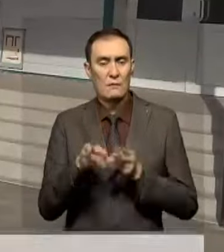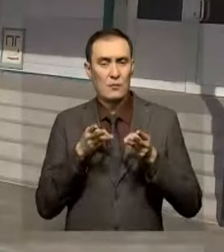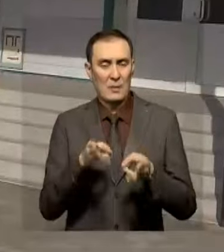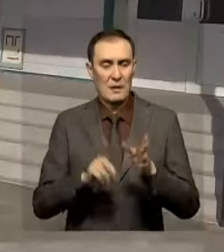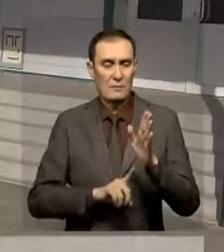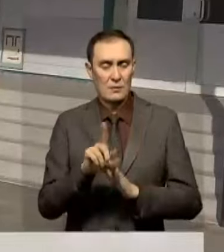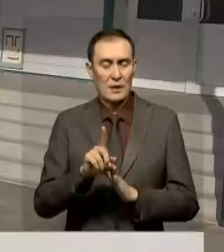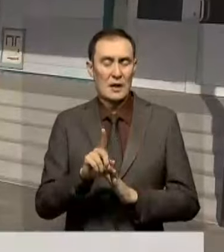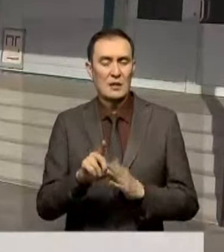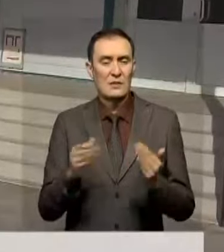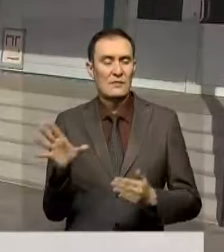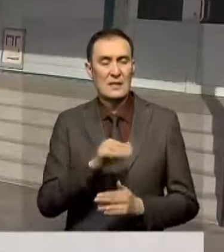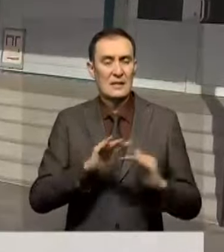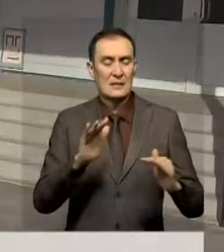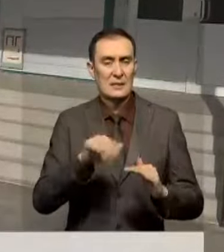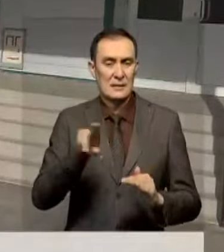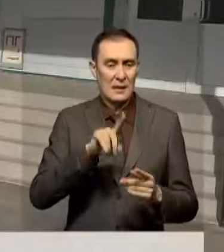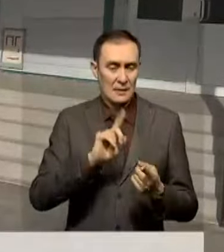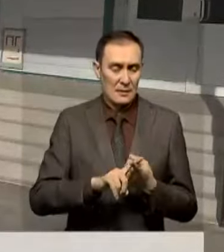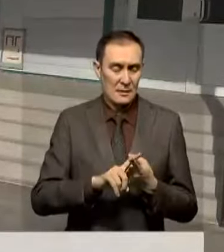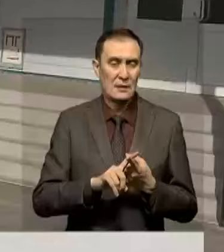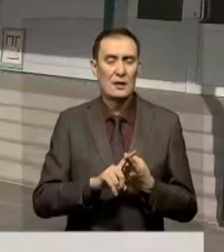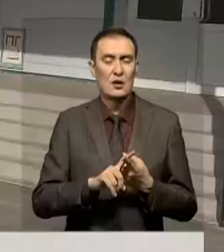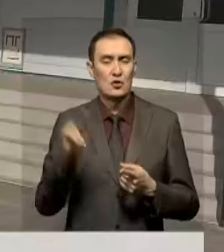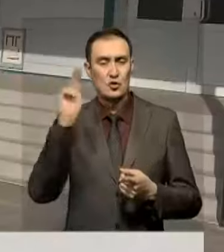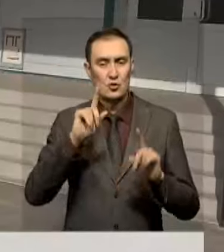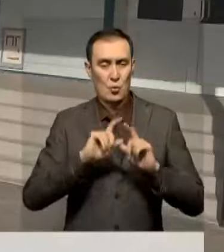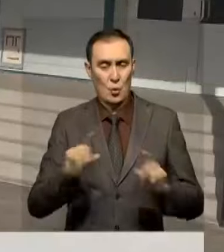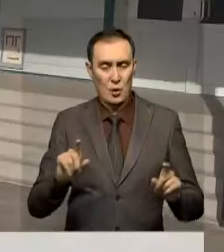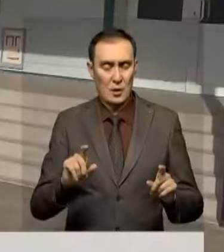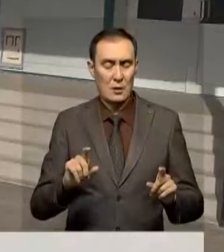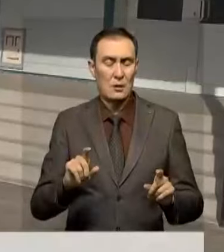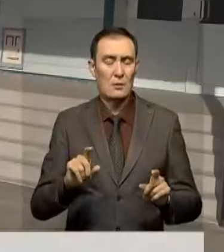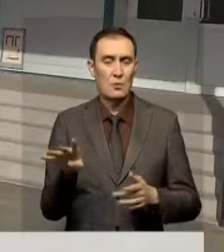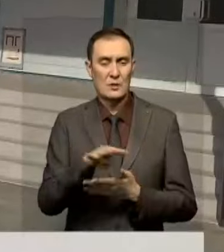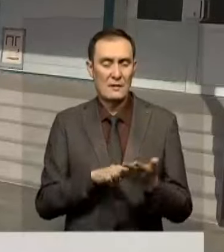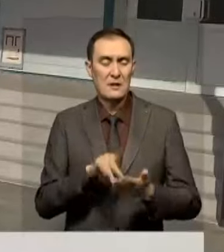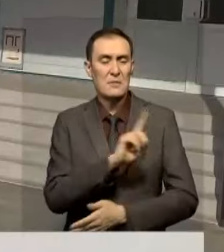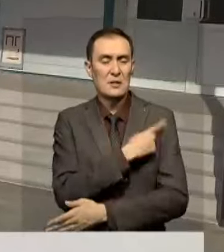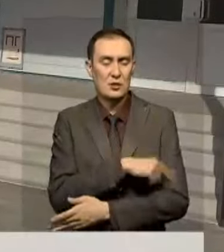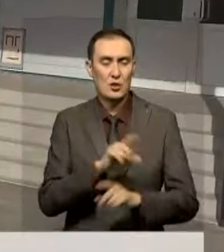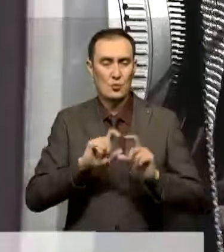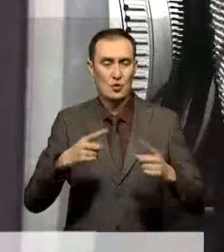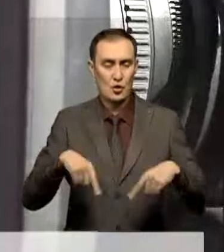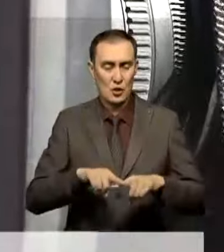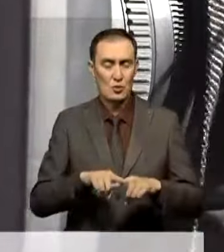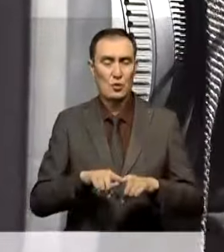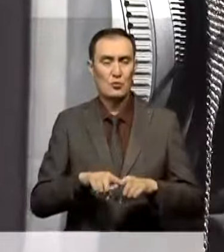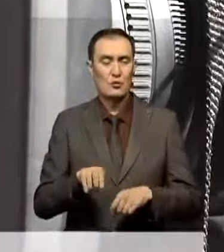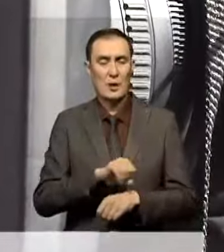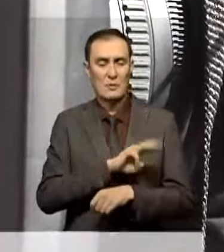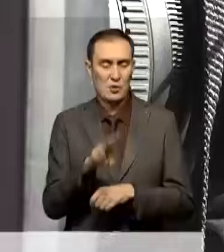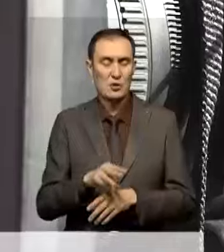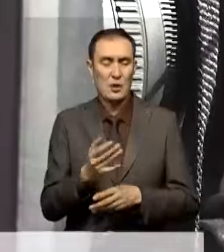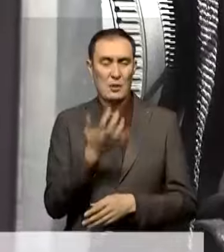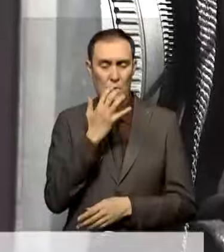сегодняшний день все детские сады и школы по заявке, и медучреждения мы подключаем к теплу.